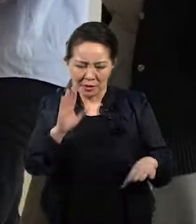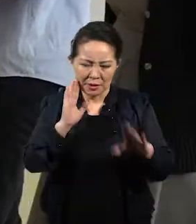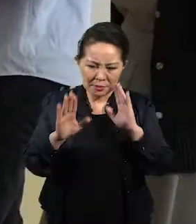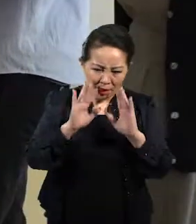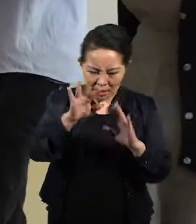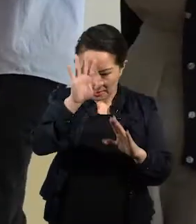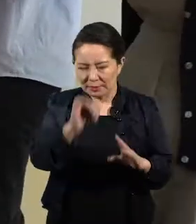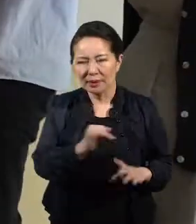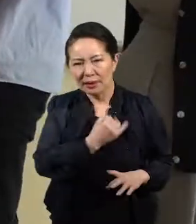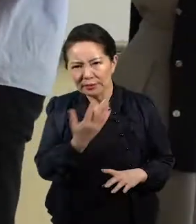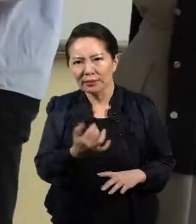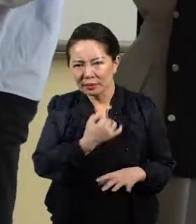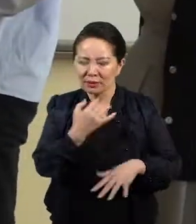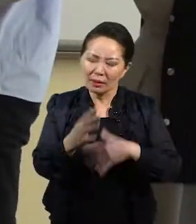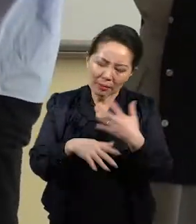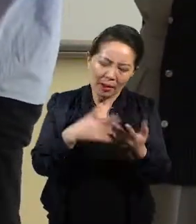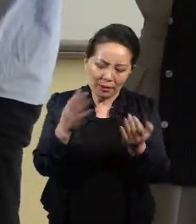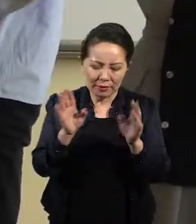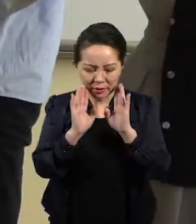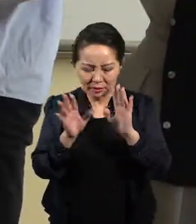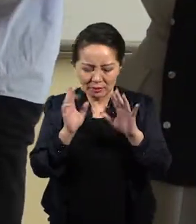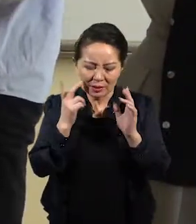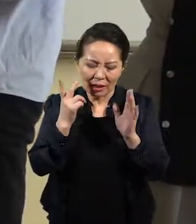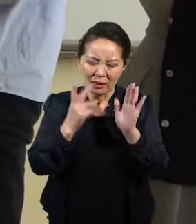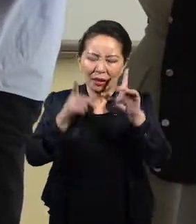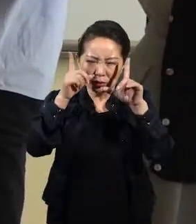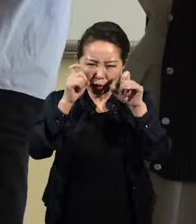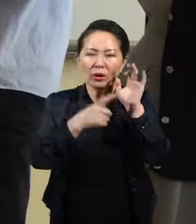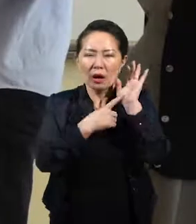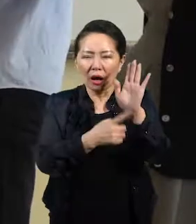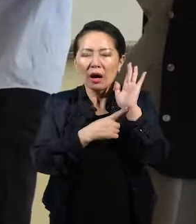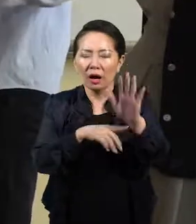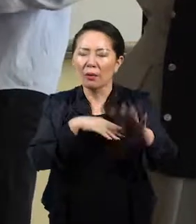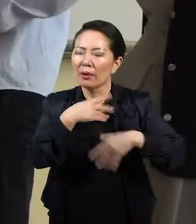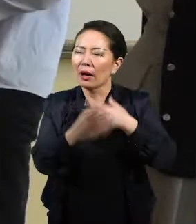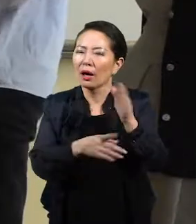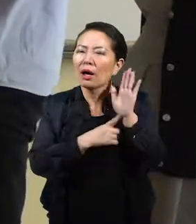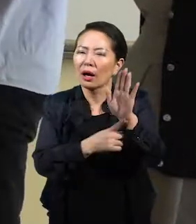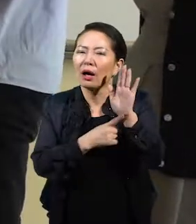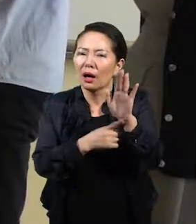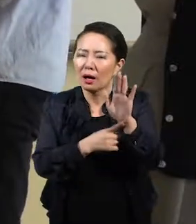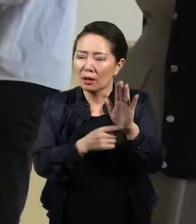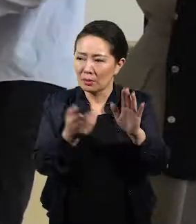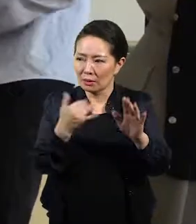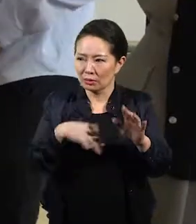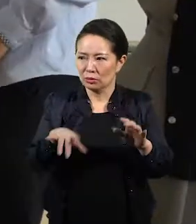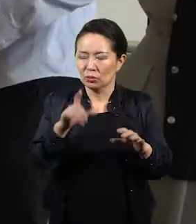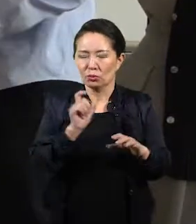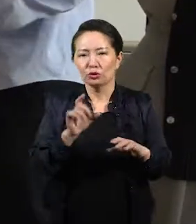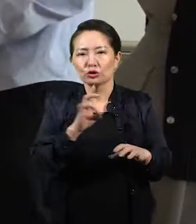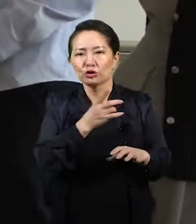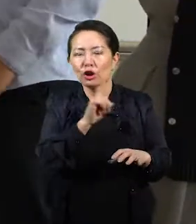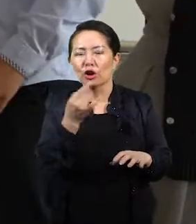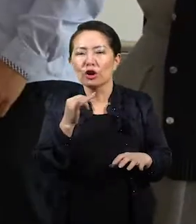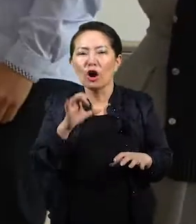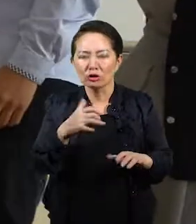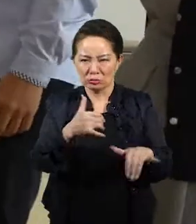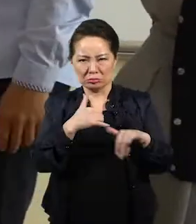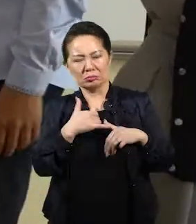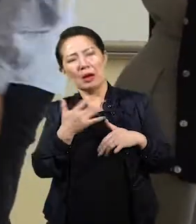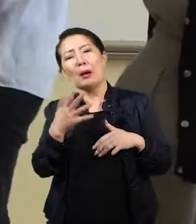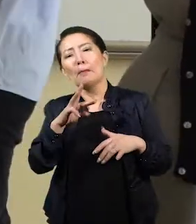ингээл ингээл байгаль Facebook ингээл зураг мөр байгаль хүмүүс ингээл оруулаад байвал ингээл золиос болох магадлал